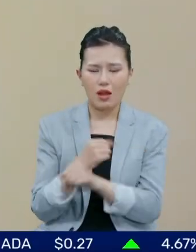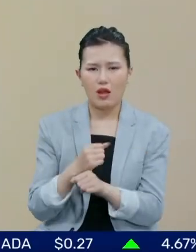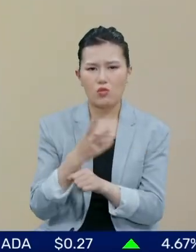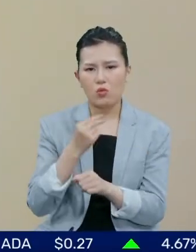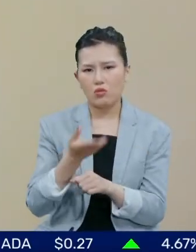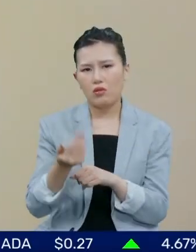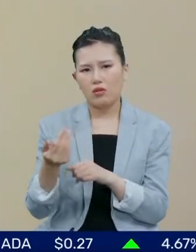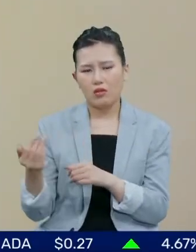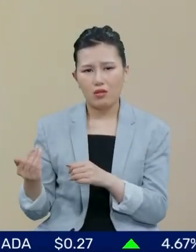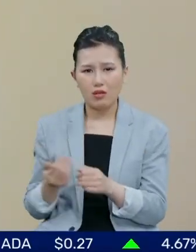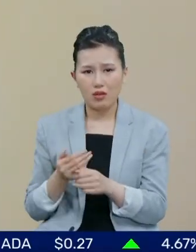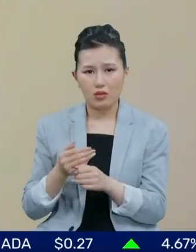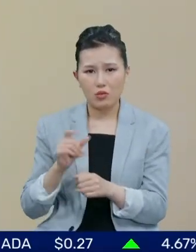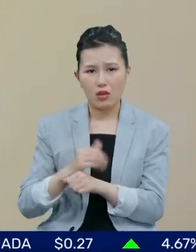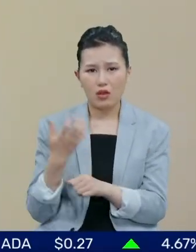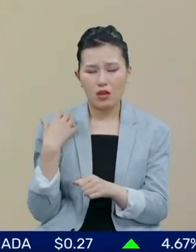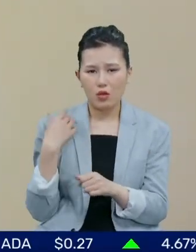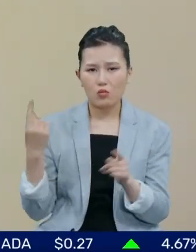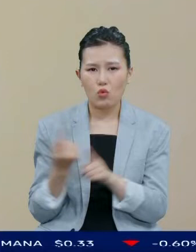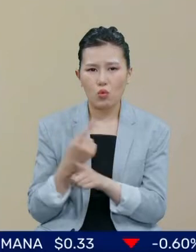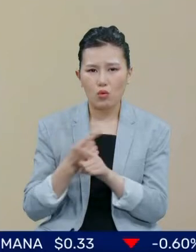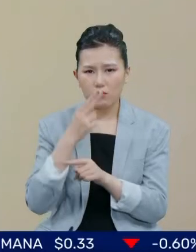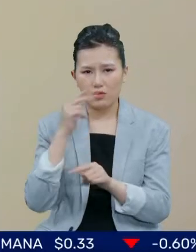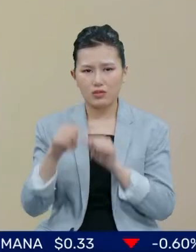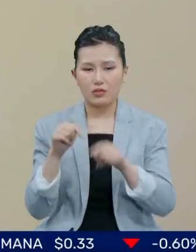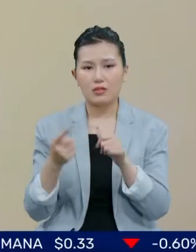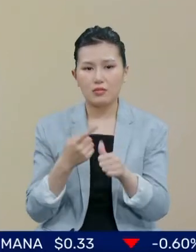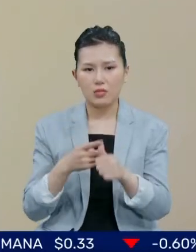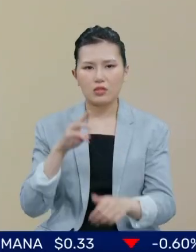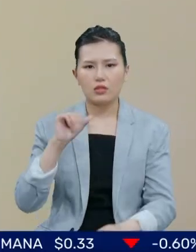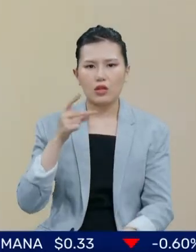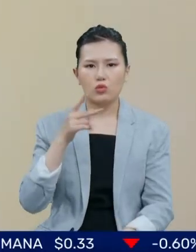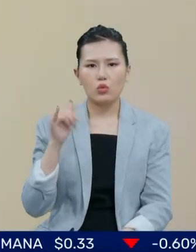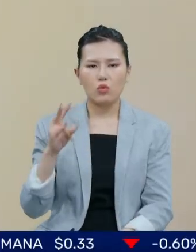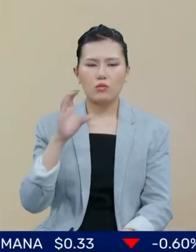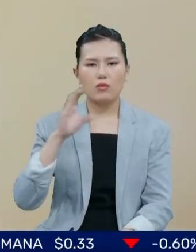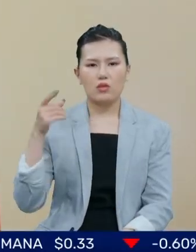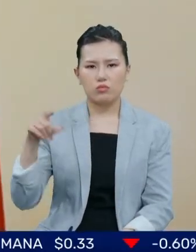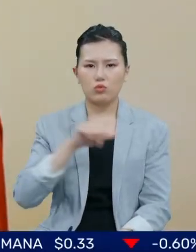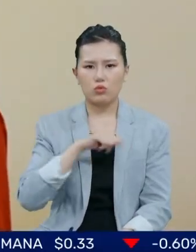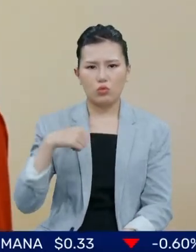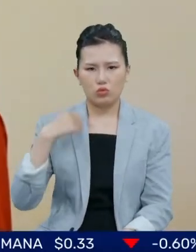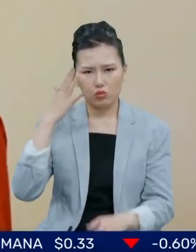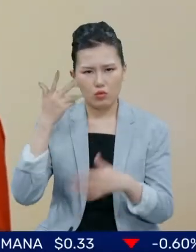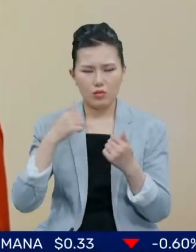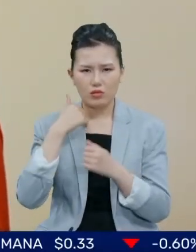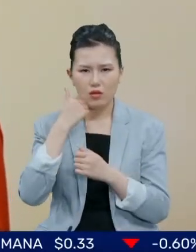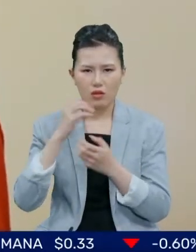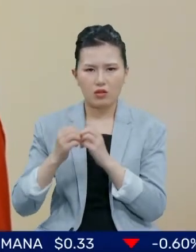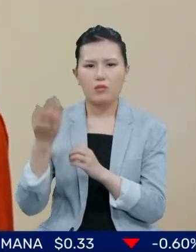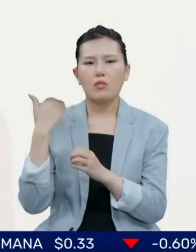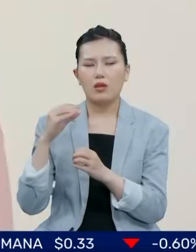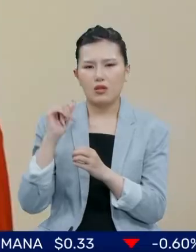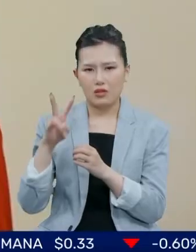цаанаасаа тагнуулахны зохион байгуулалтаа ингээд хэл тэгж хэрэгтэй юм зохион байгуулалтаа би ингээд орж ирсэн. А тэр одоо тагнуулахаа газар ажиллаж